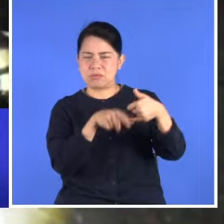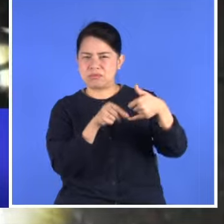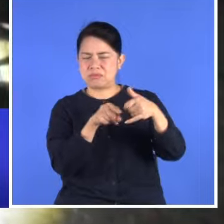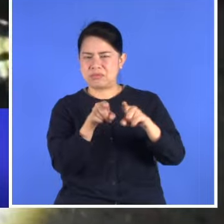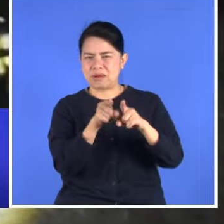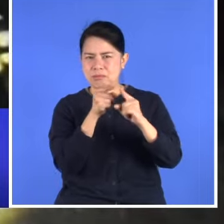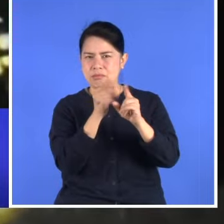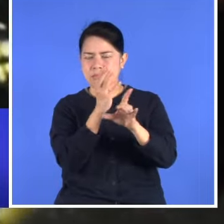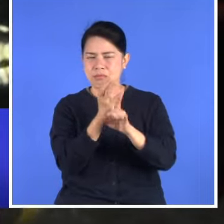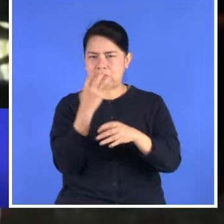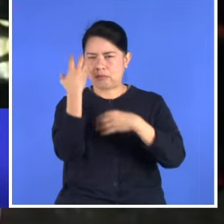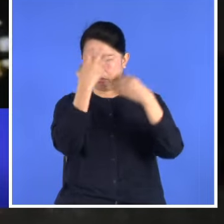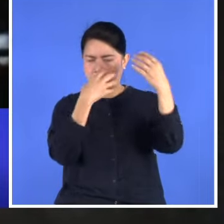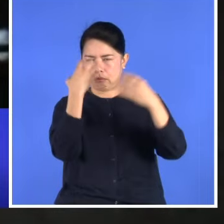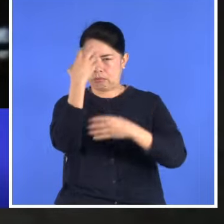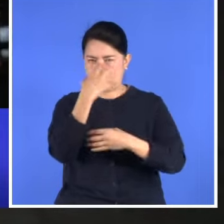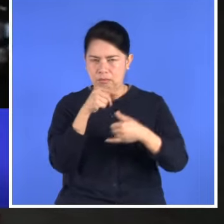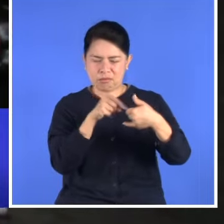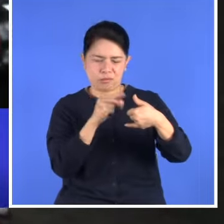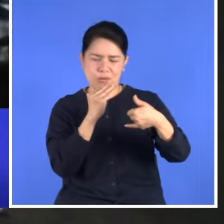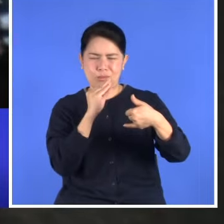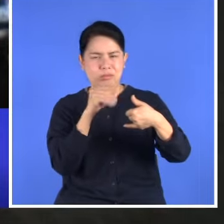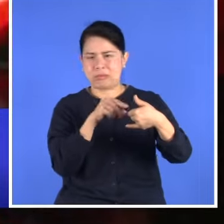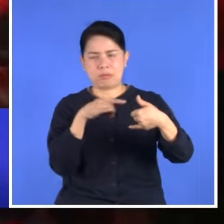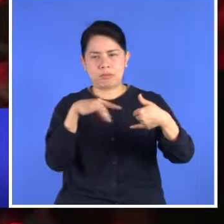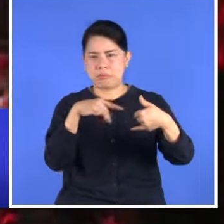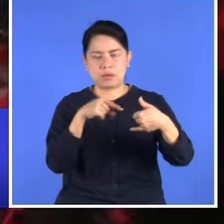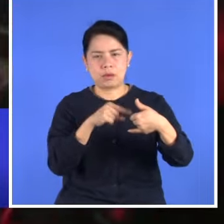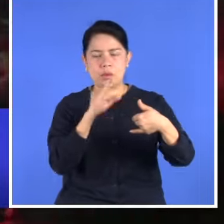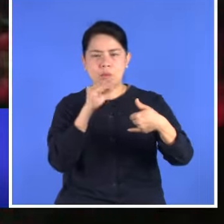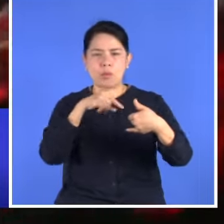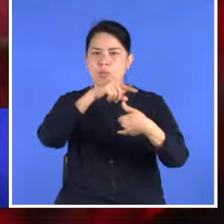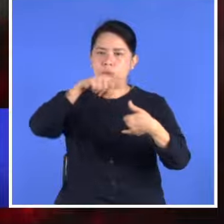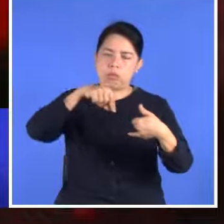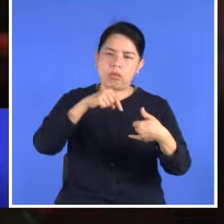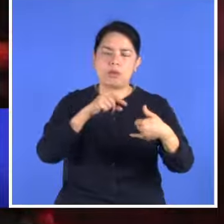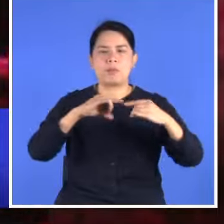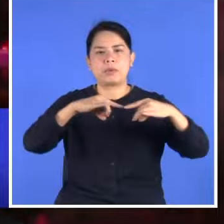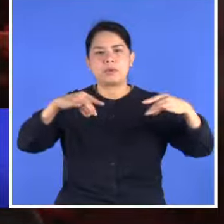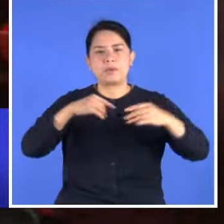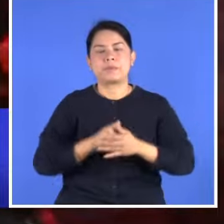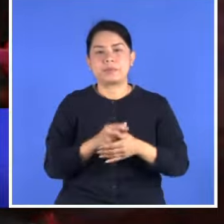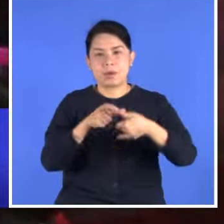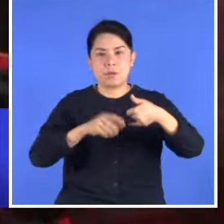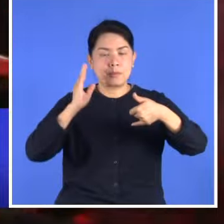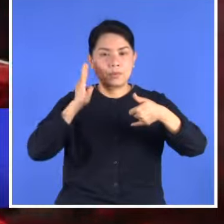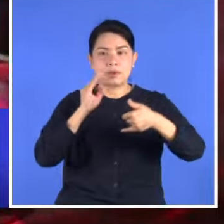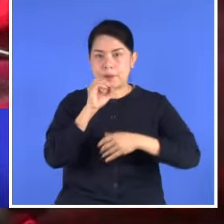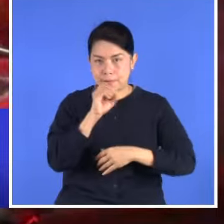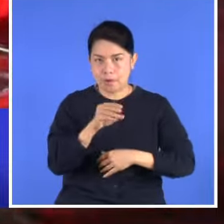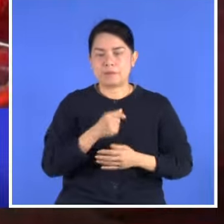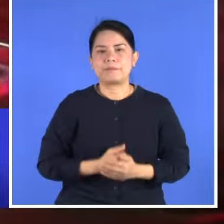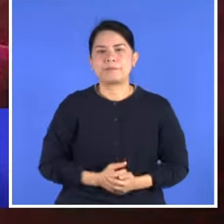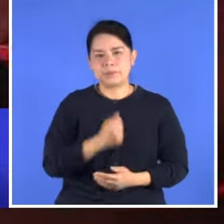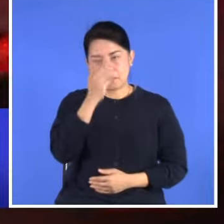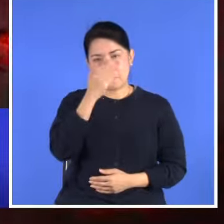แรกก็พูดจาวกไปวนมายังฟังไม่รู้เรื่องเมานายธนันผู้ก่อเหตุให้การว่ามาที่บ้านหลังดังกล่าวเพราะเจ้าของบ้านเชิญเข้